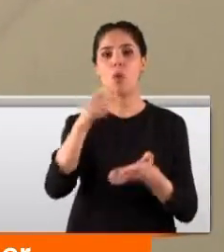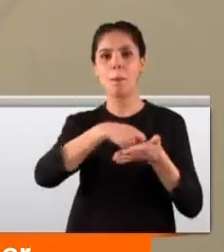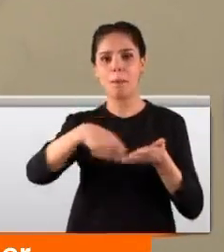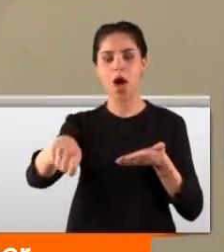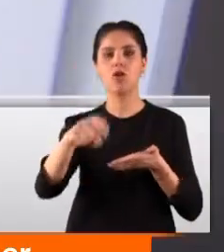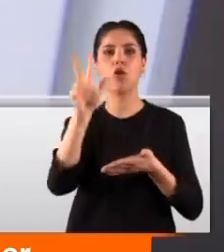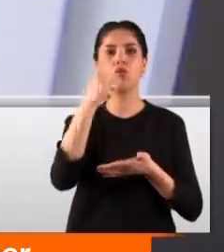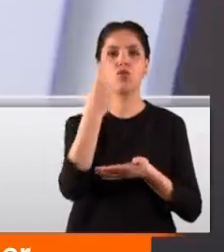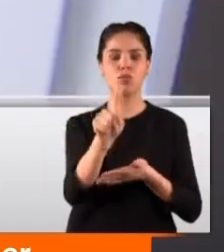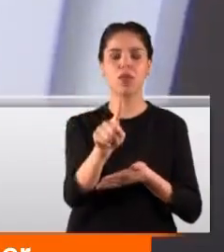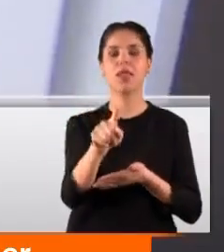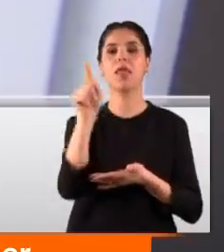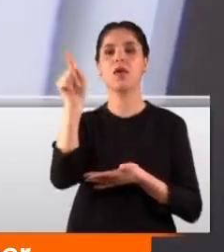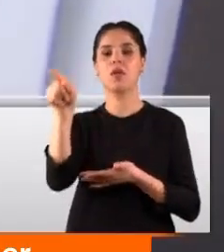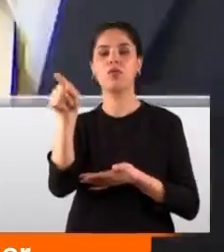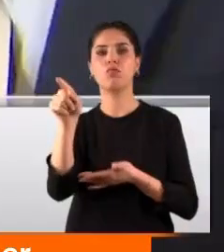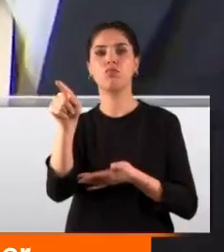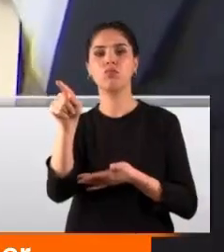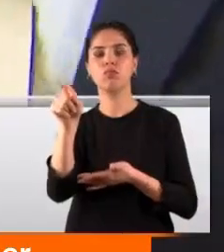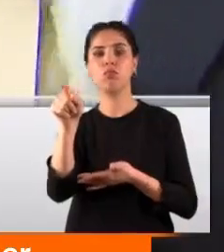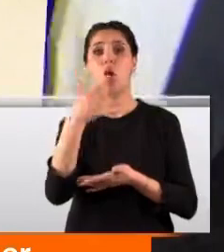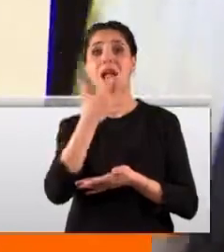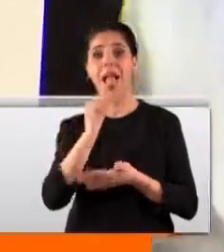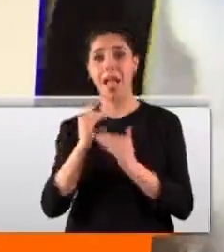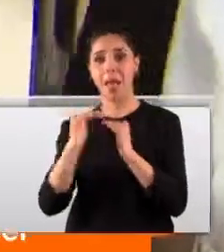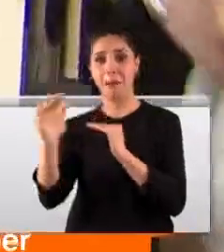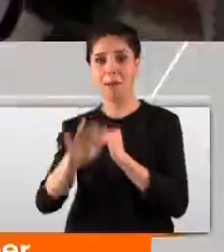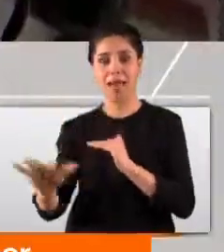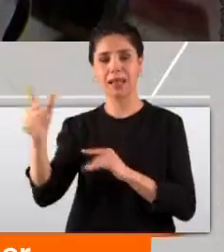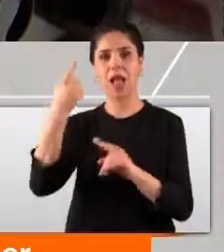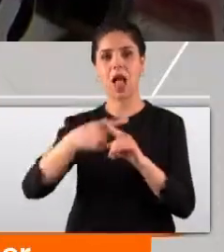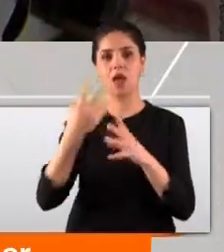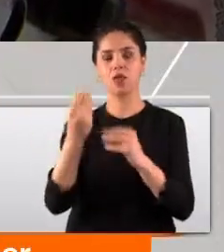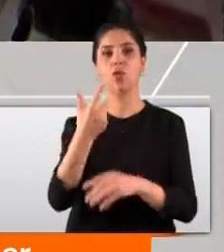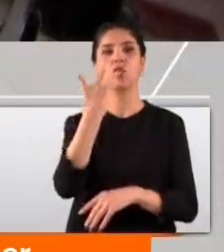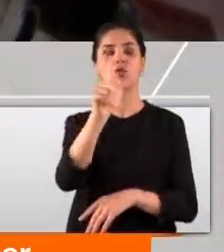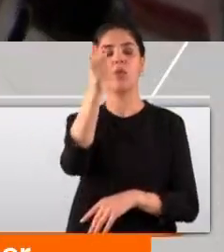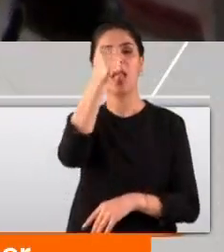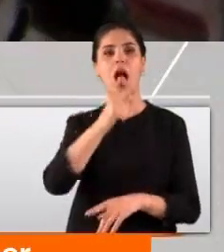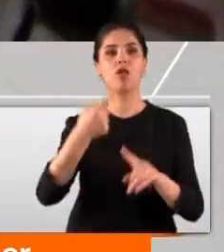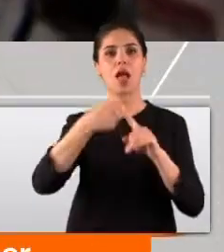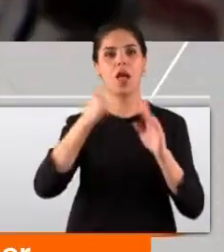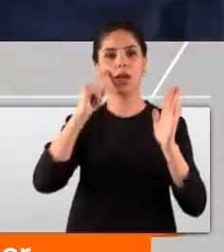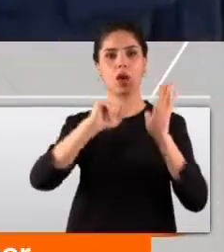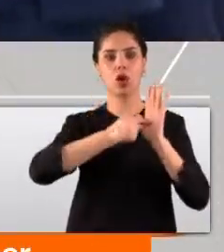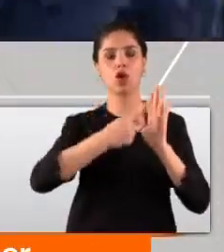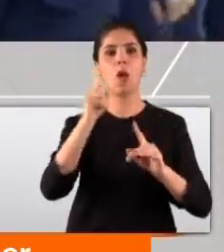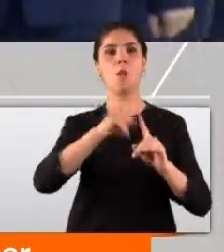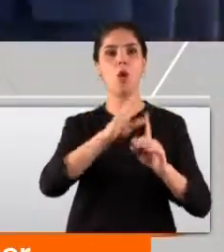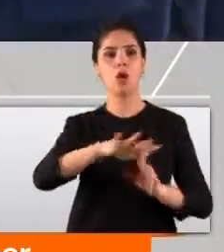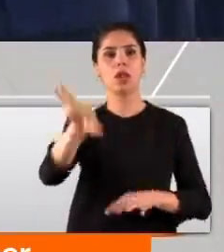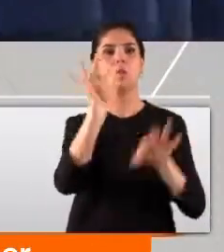civarında artacak. Üstelik maaş artışından mevcut emekliler de yararlanacak. 3600 ek göstergeyi polislerimize